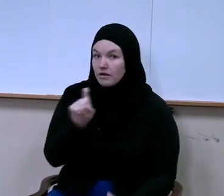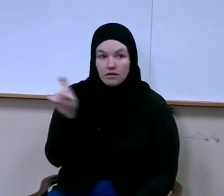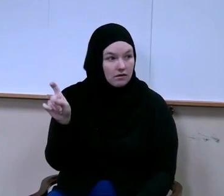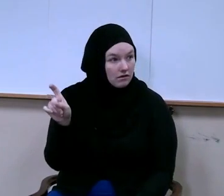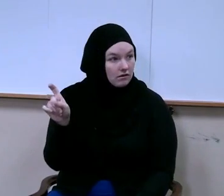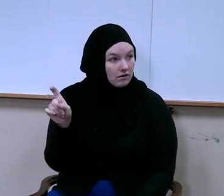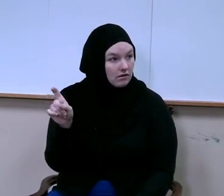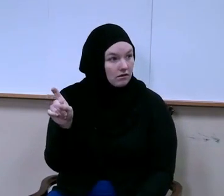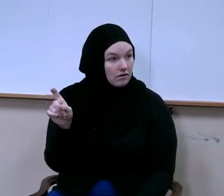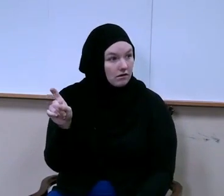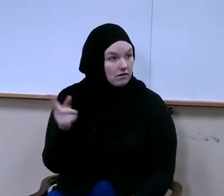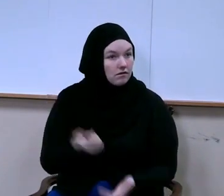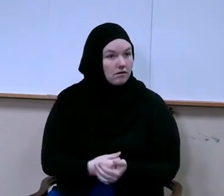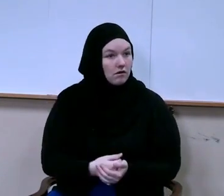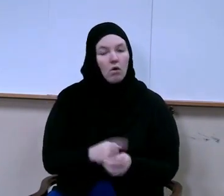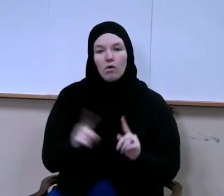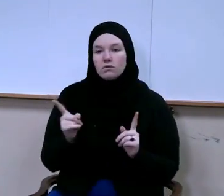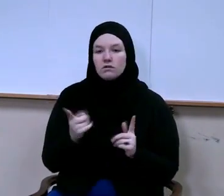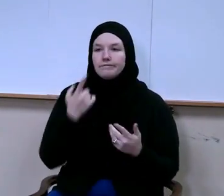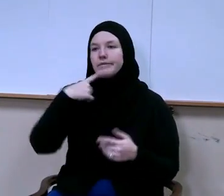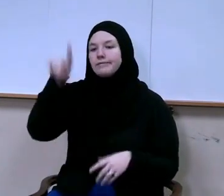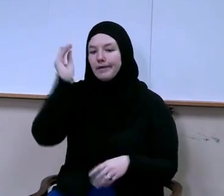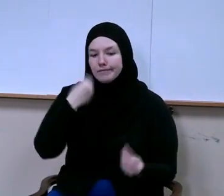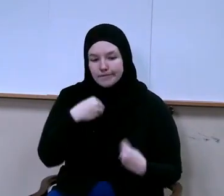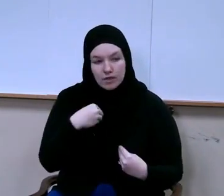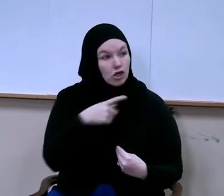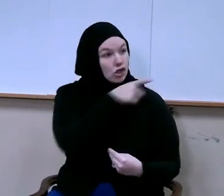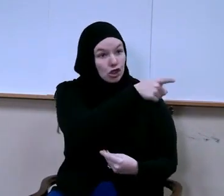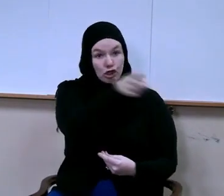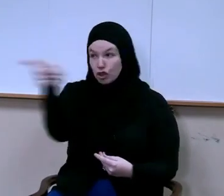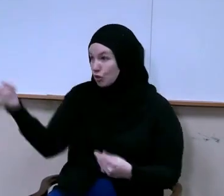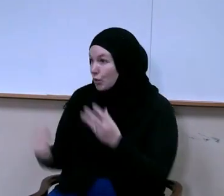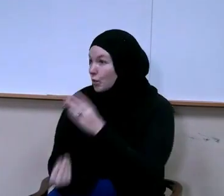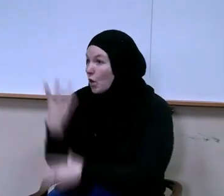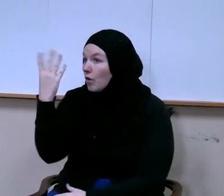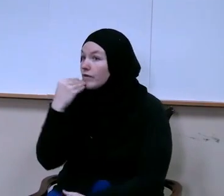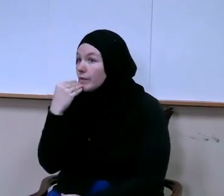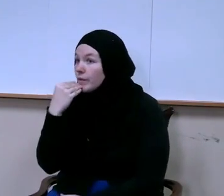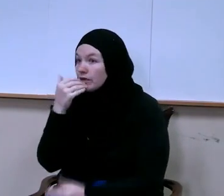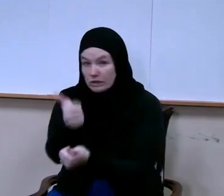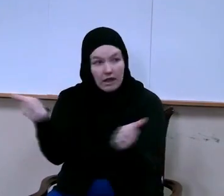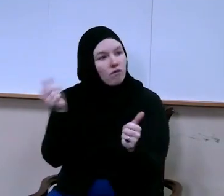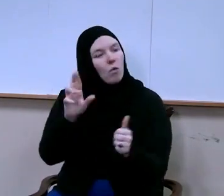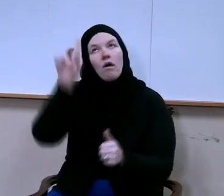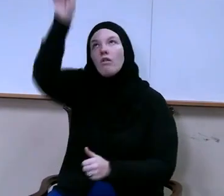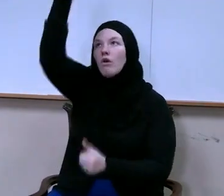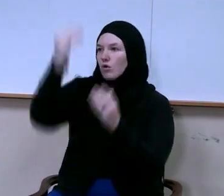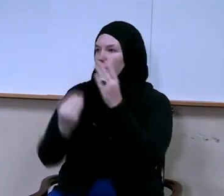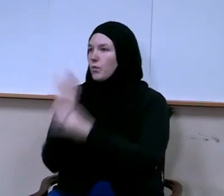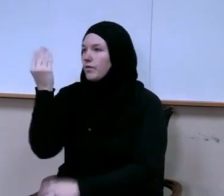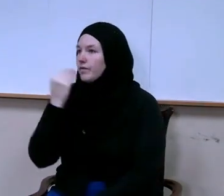أَأَنْتُمْ تَزْرَعُونَهُ أَمْ نَحْنُ الزَّارِعُونَ Do you grow it up or are we the ones who grow it